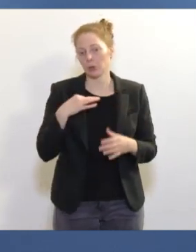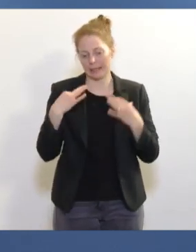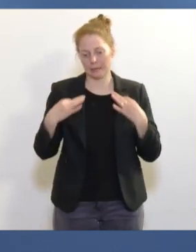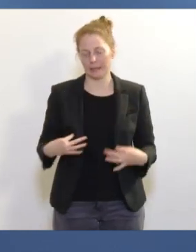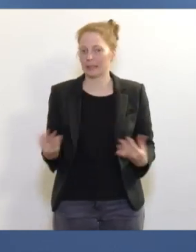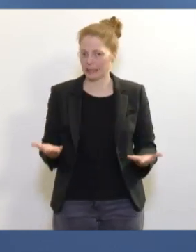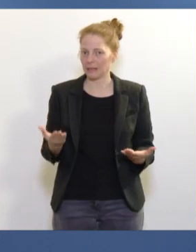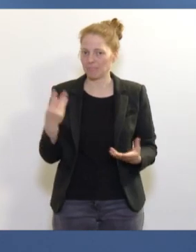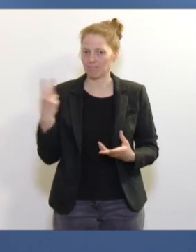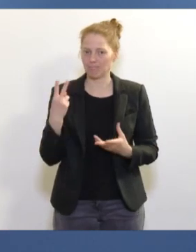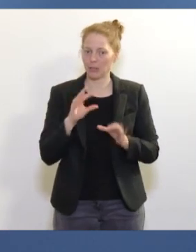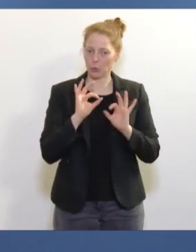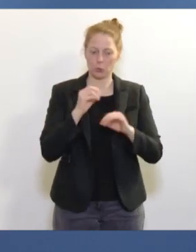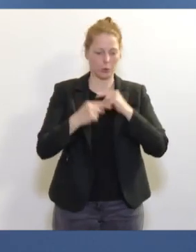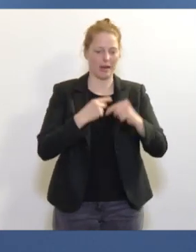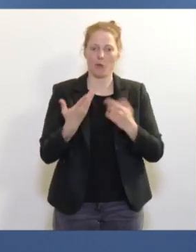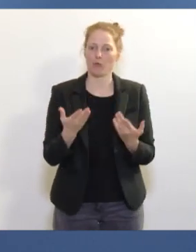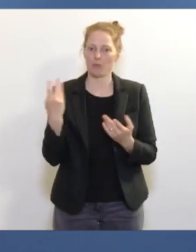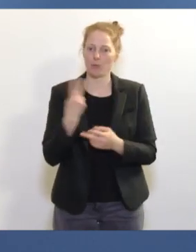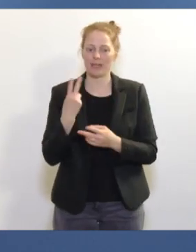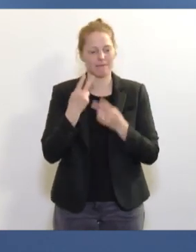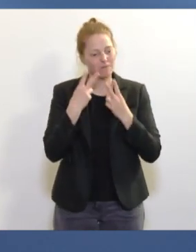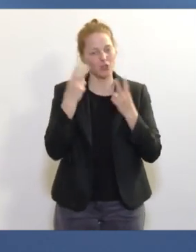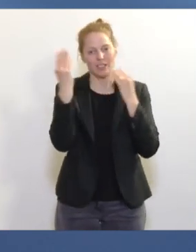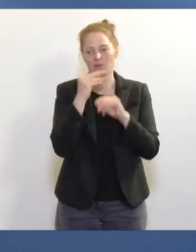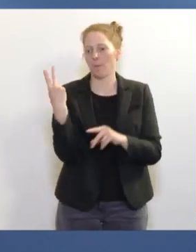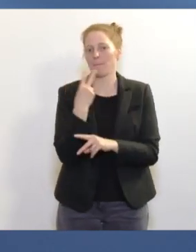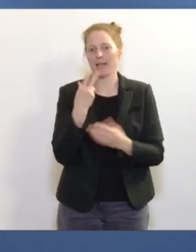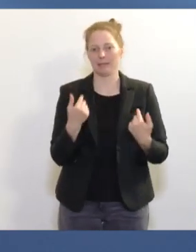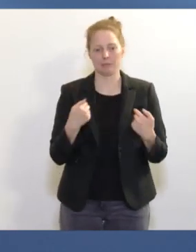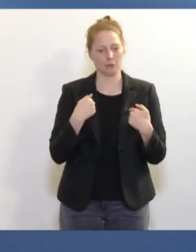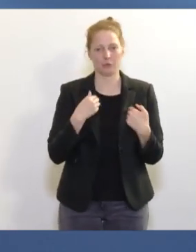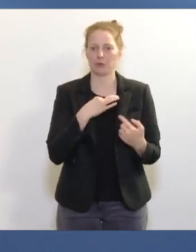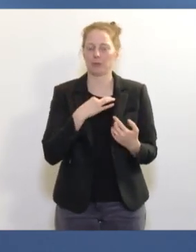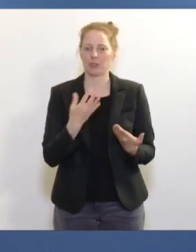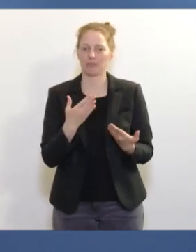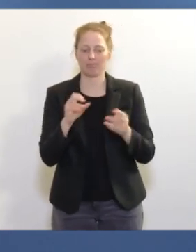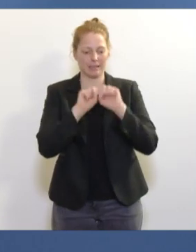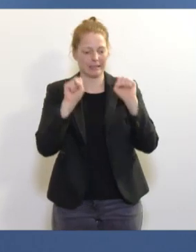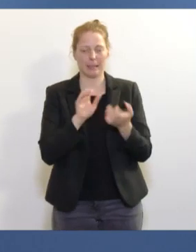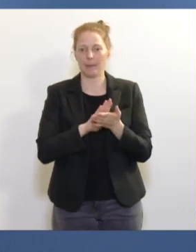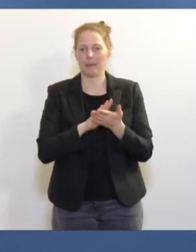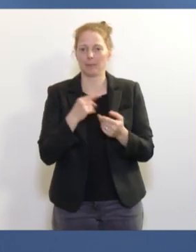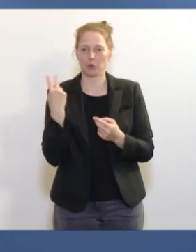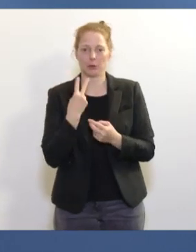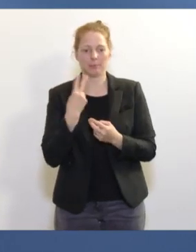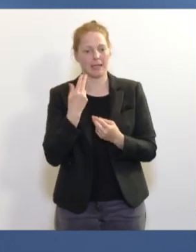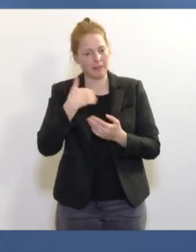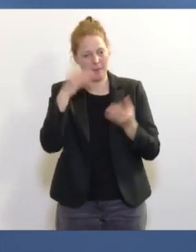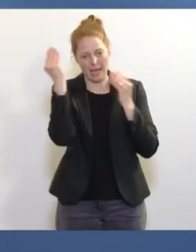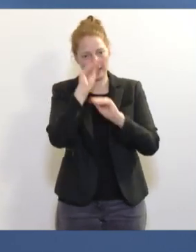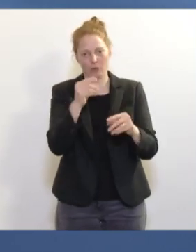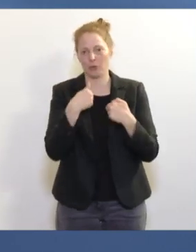fand, dass das bis jetzt exzellent funktioniert hat. Und es liegt mir ganz fern, für dieses System hier wollen, zu torpedieren. Ich werde mich